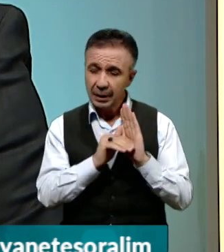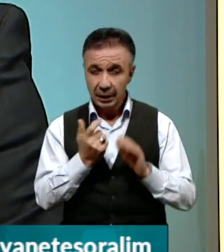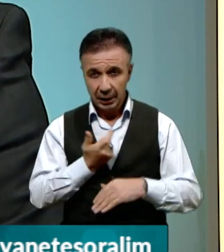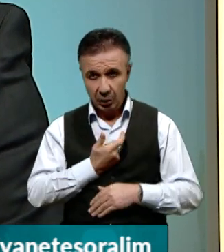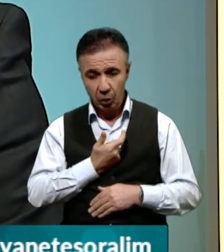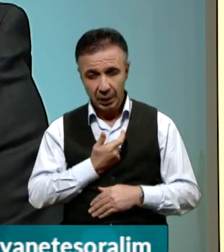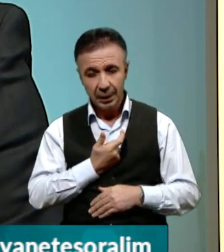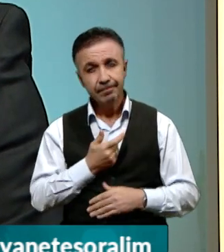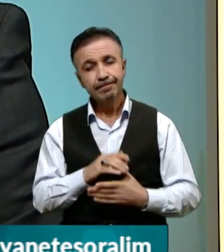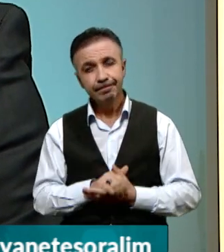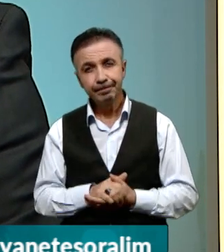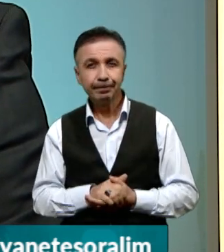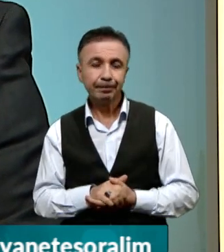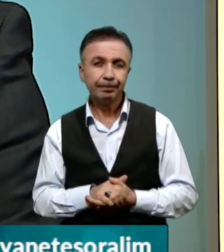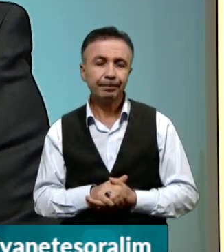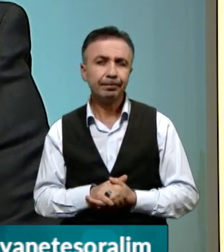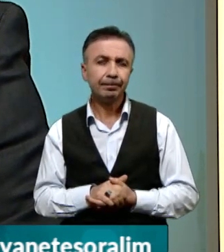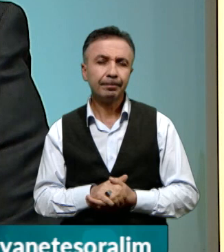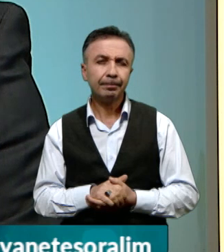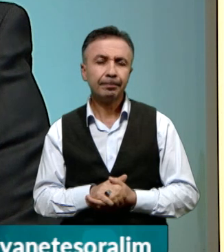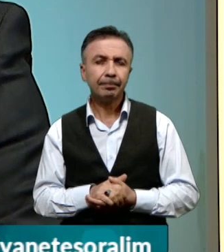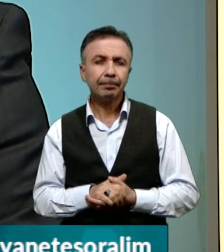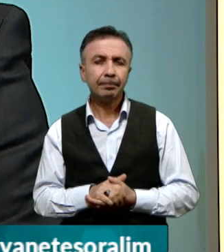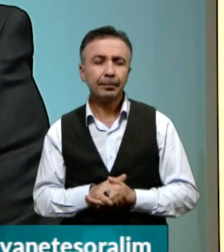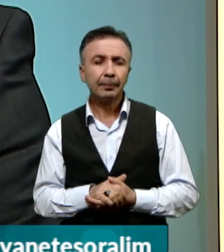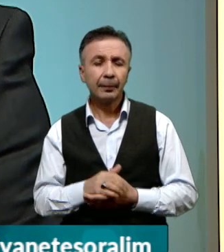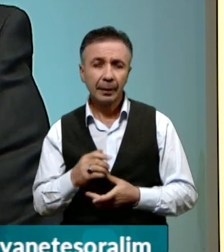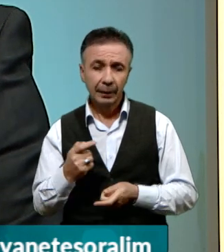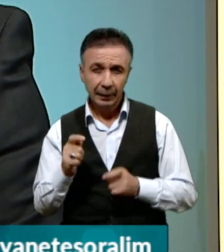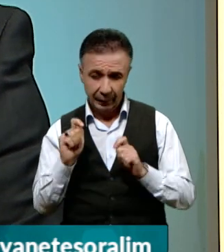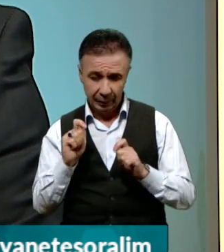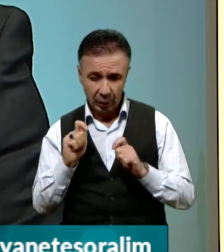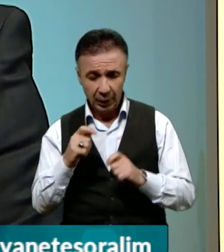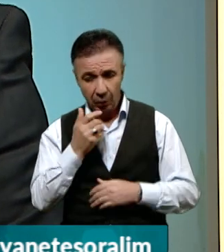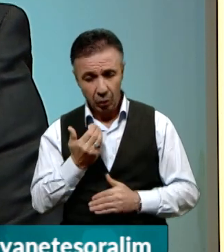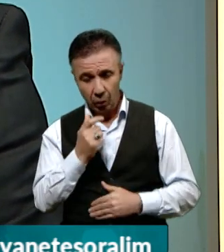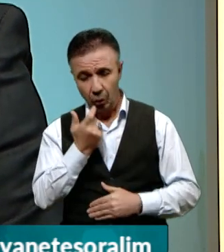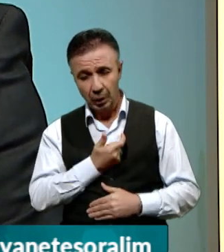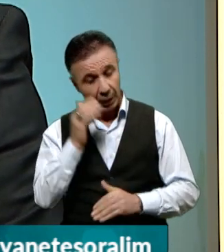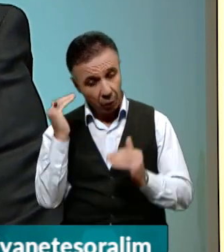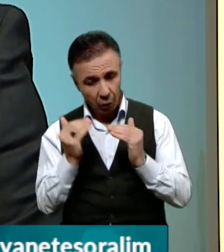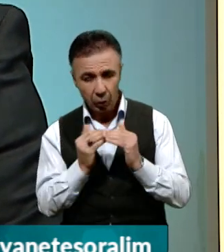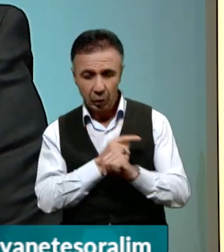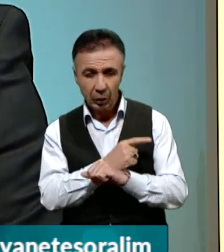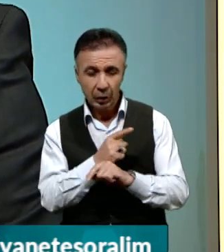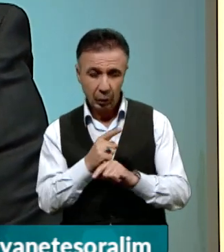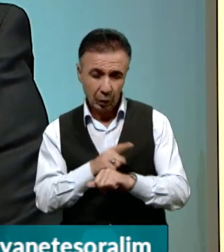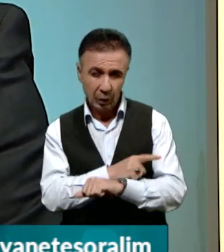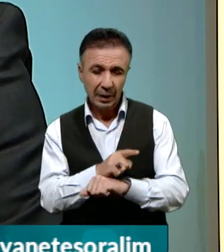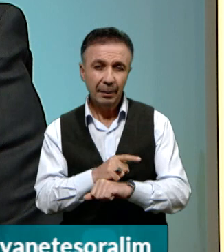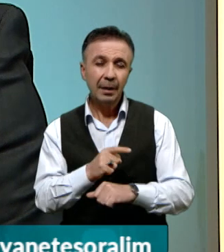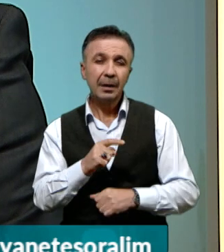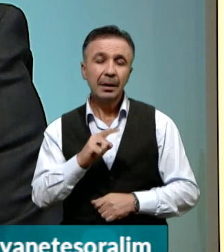kurallar ne mecrasında işletildiği takdirde aslında ne diyeyim, kar payını ne belirler?